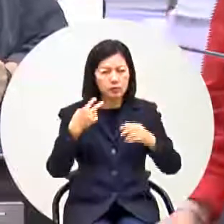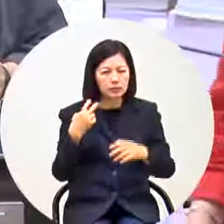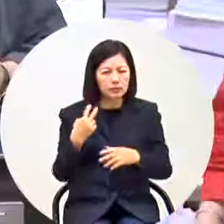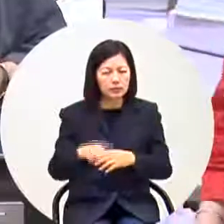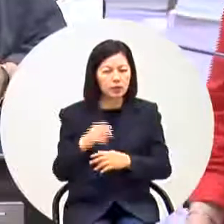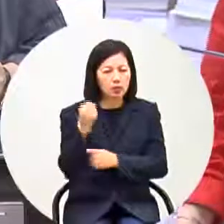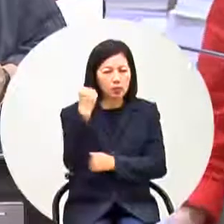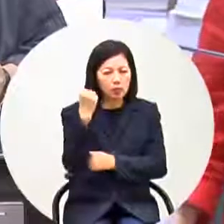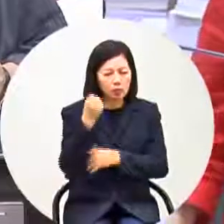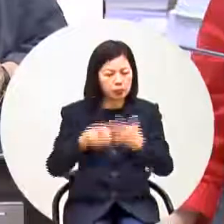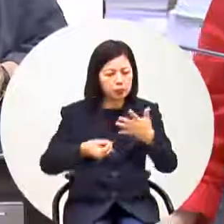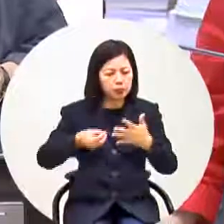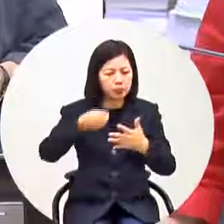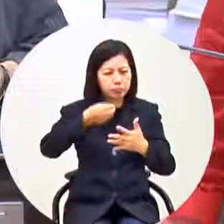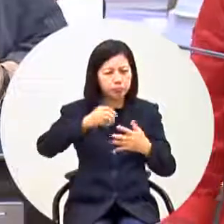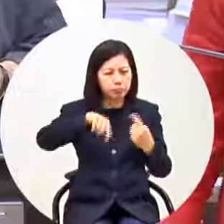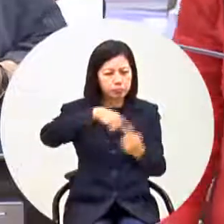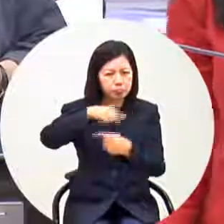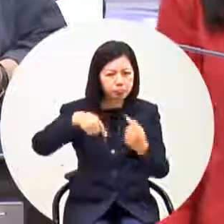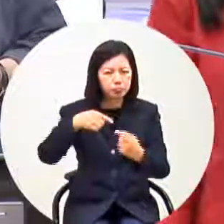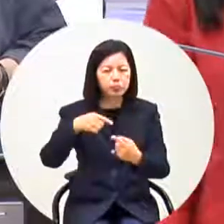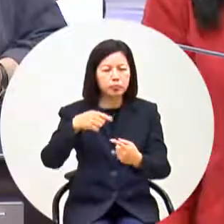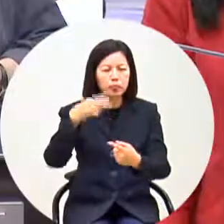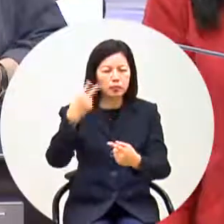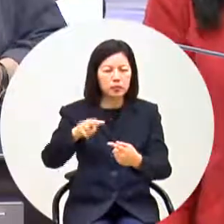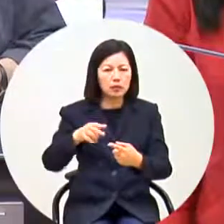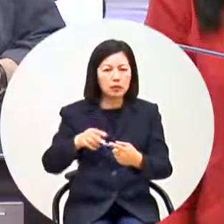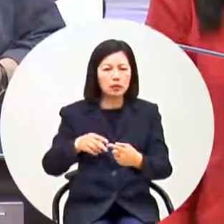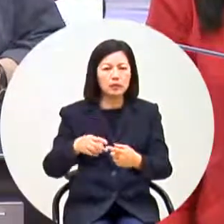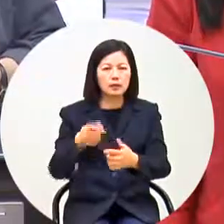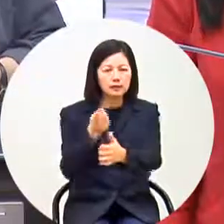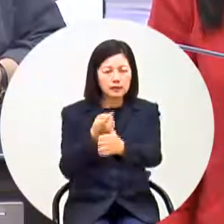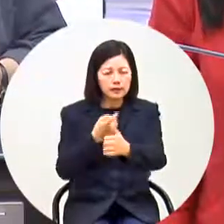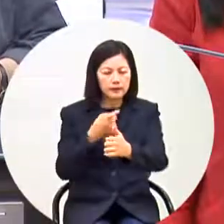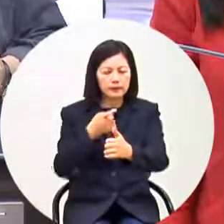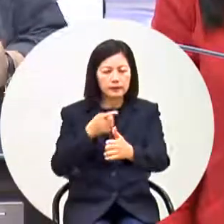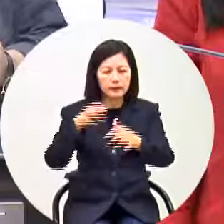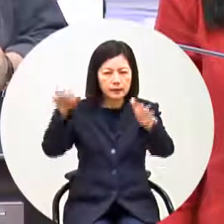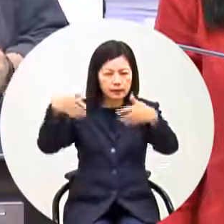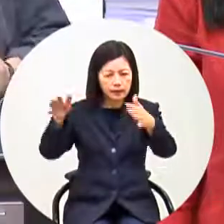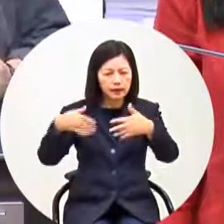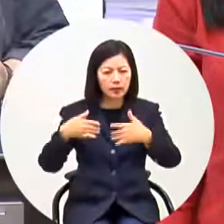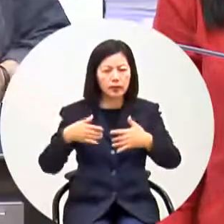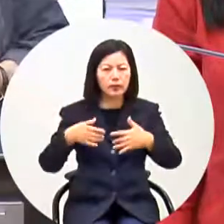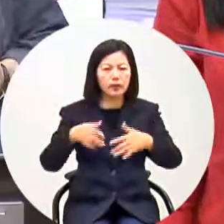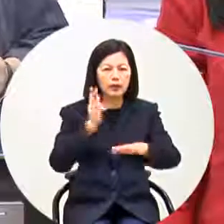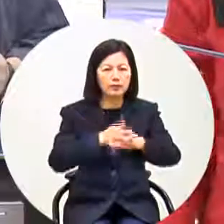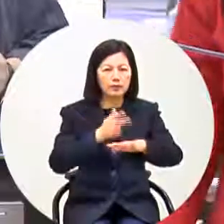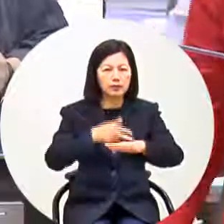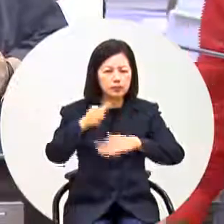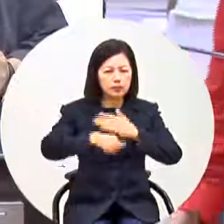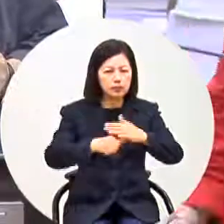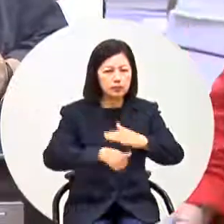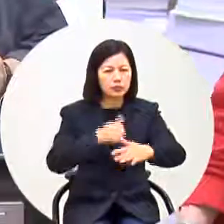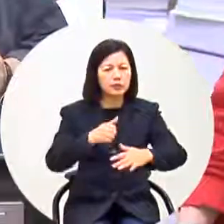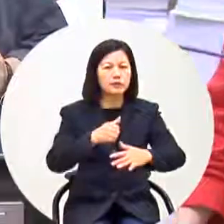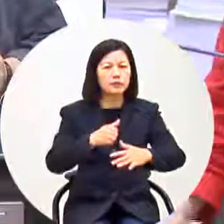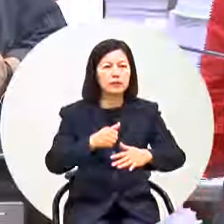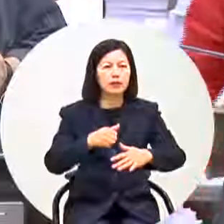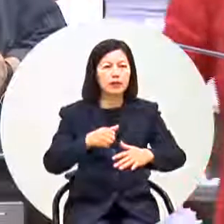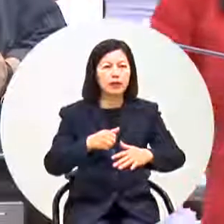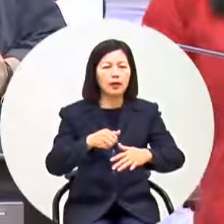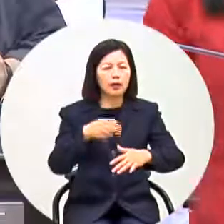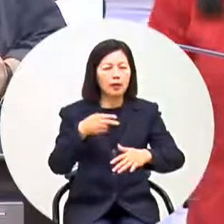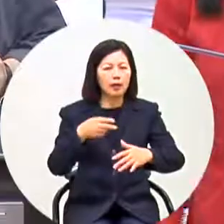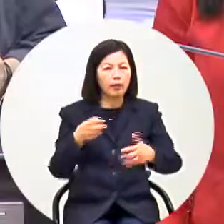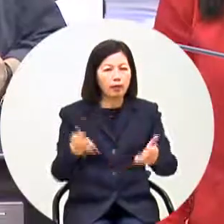在引进不同的一个高科技的产业。就是说高雄过去我们